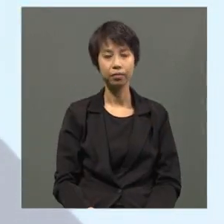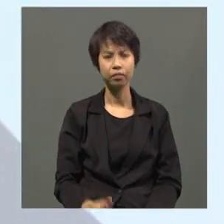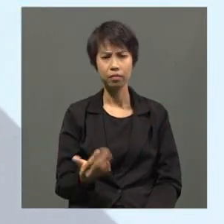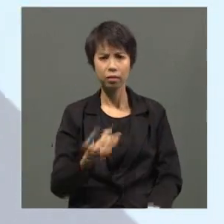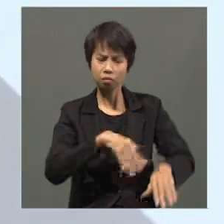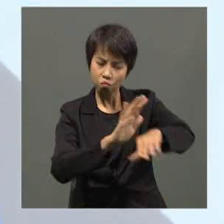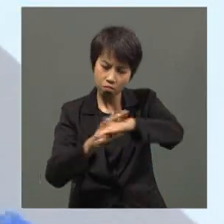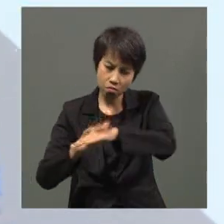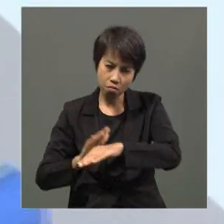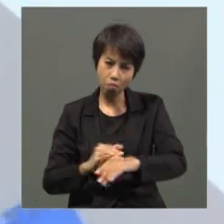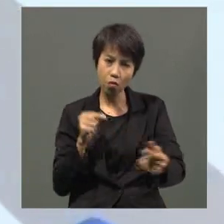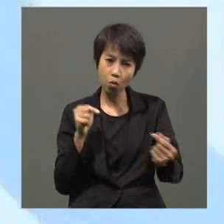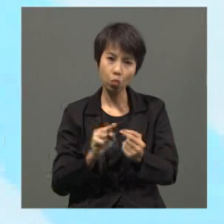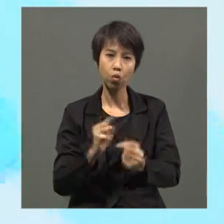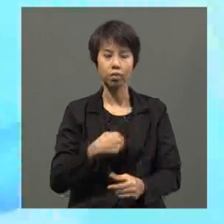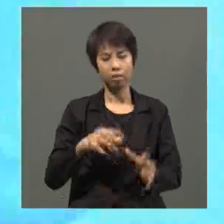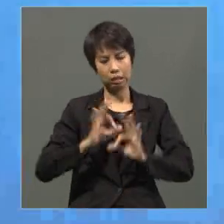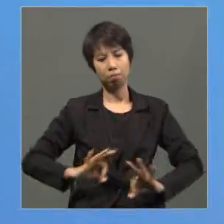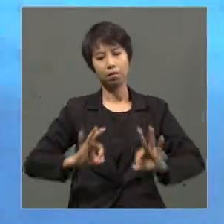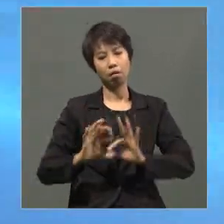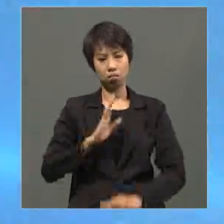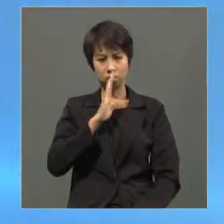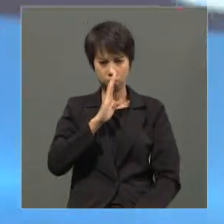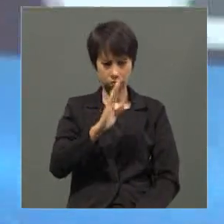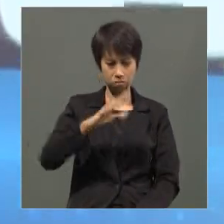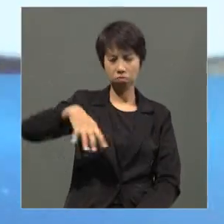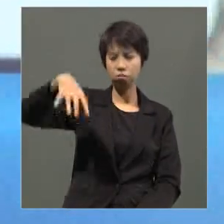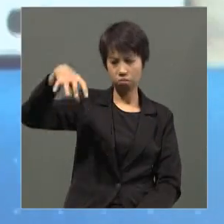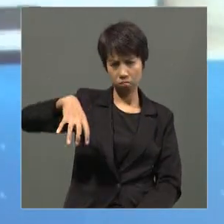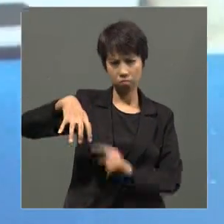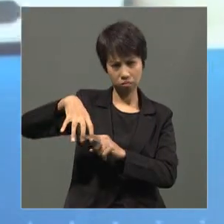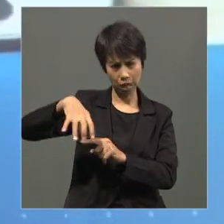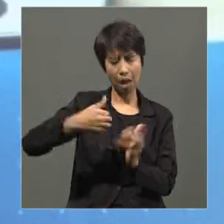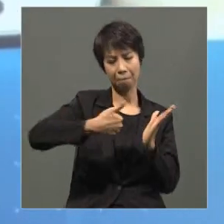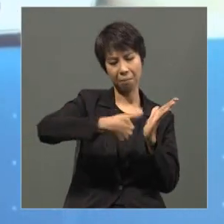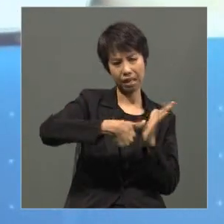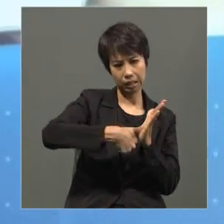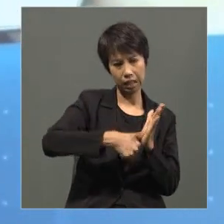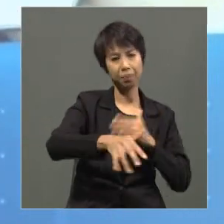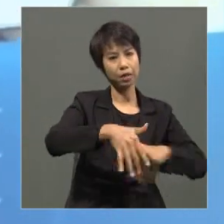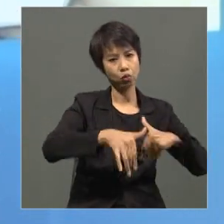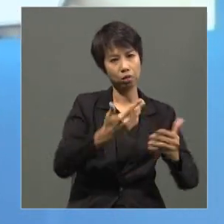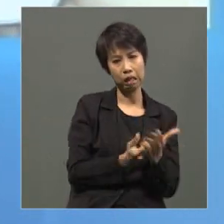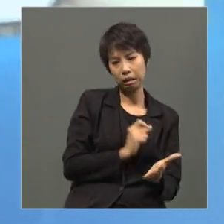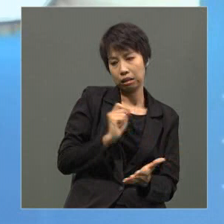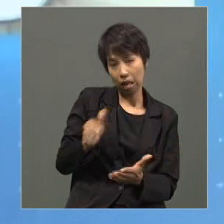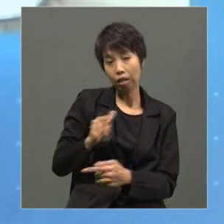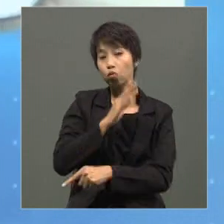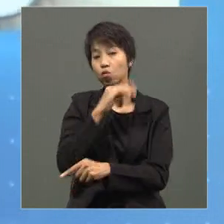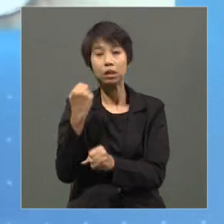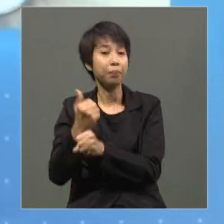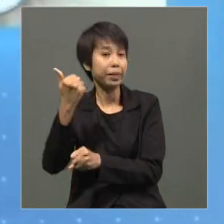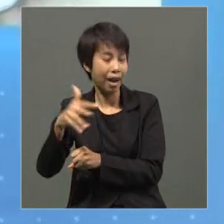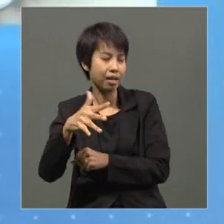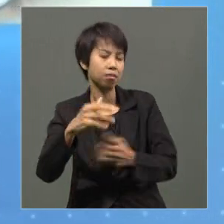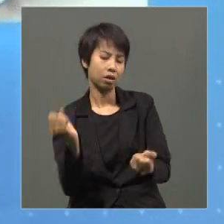ชับเรื่องของความสุจริตย้ำว่าหน่วยงานนี้อยู่ได้เพราะภาษีประชาชนถ้าทำไม่ได้ก็เดือดร้อนพี่น้องประช